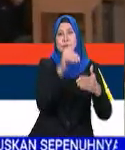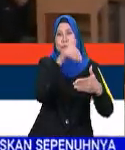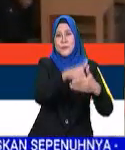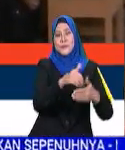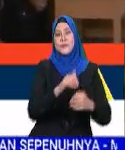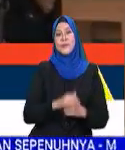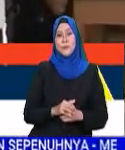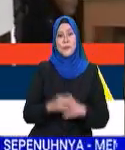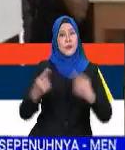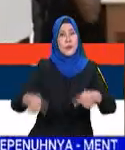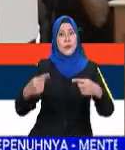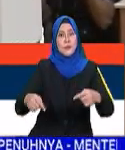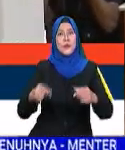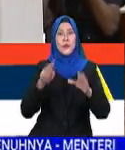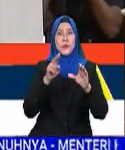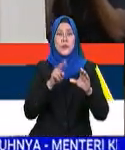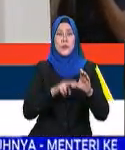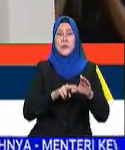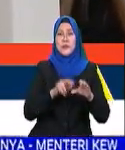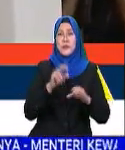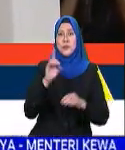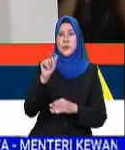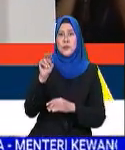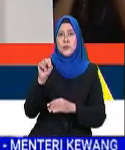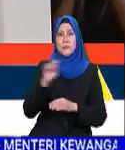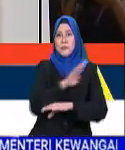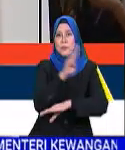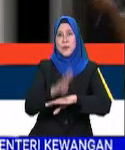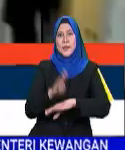ke-15 Adli bertanding bagi kerusi Dun Bukit Katil.